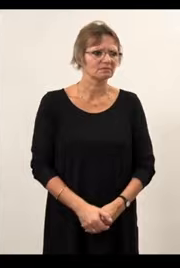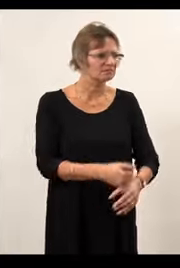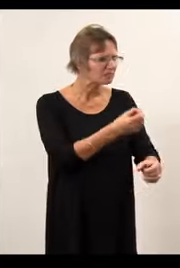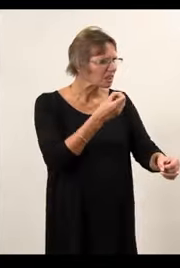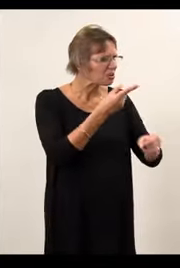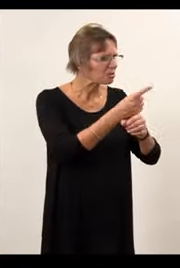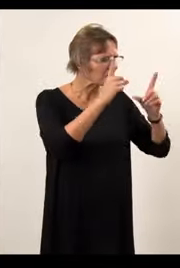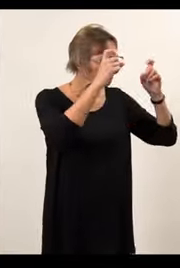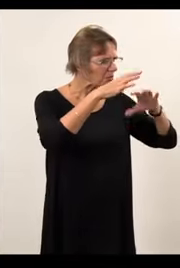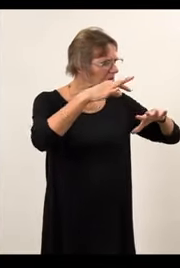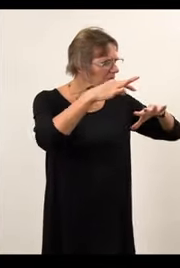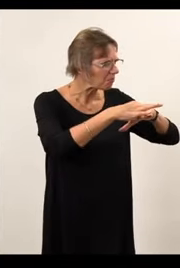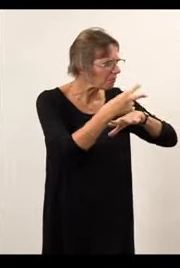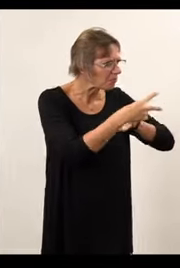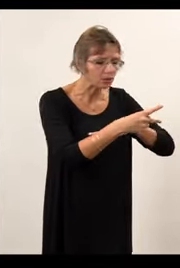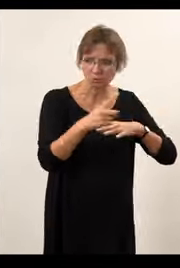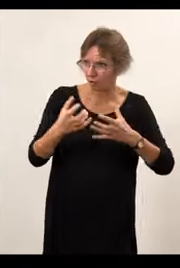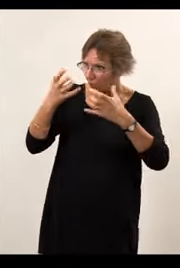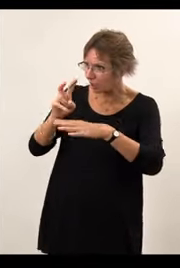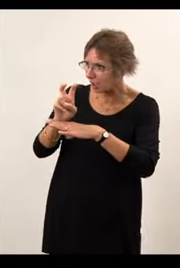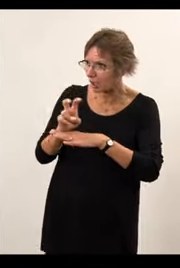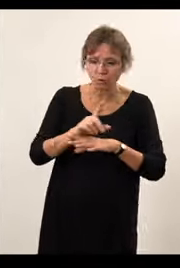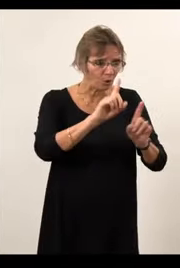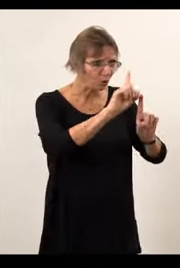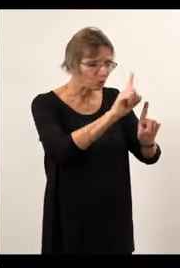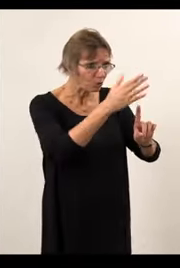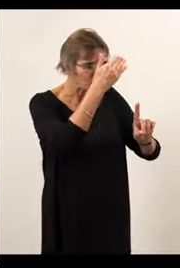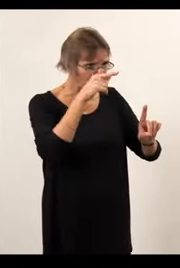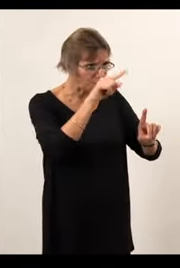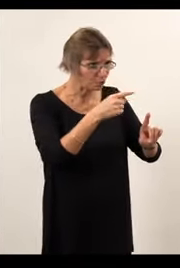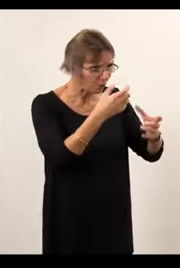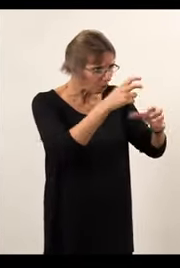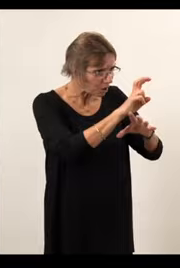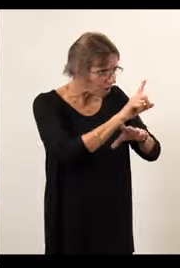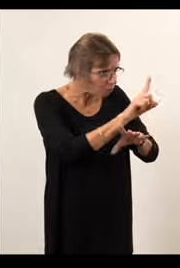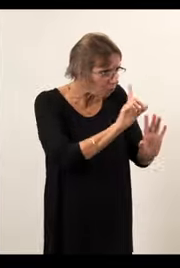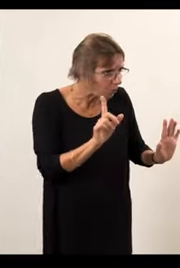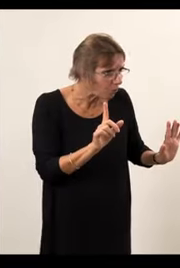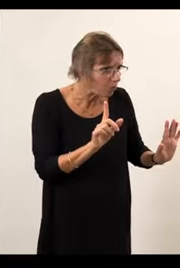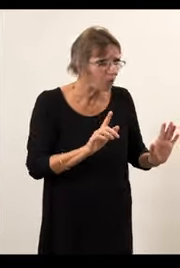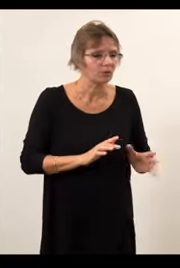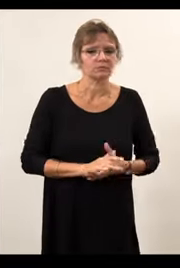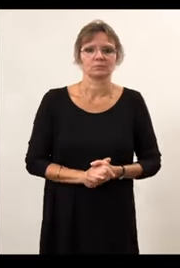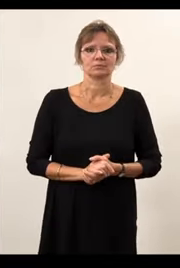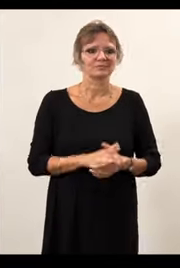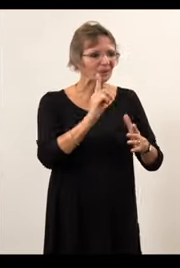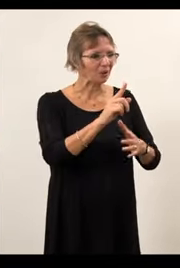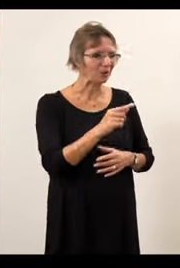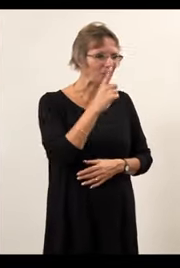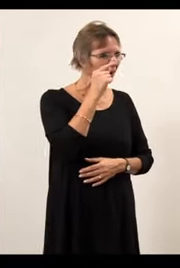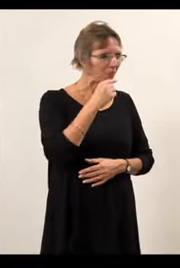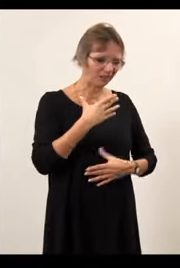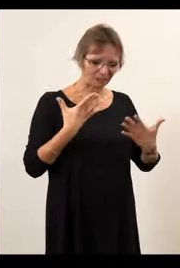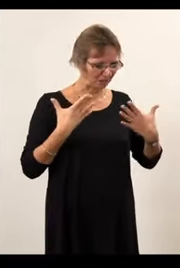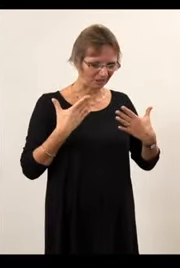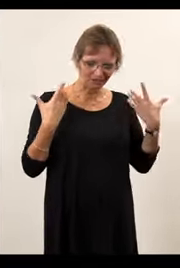Tu jettes leurs photos de mariage? Quoi, tu les veux? Non, je sais pas, je pensais que tu les prendrais. Bah non. Il est super beau dans